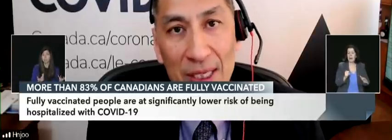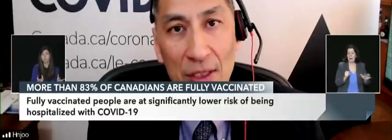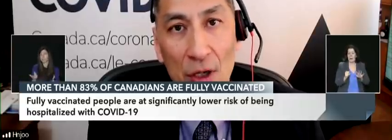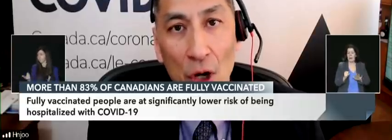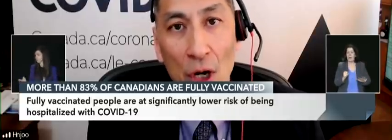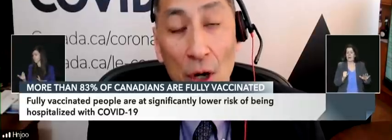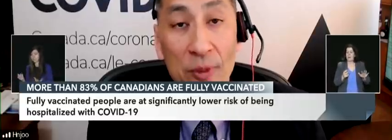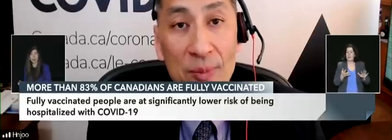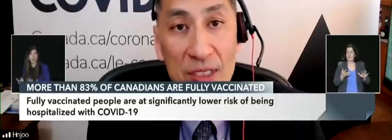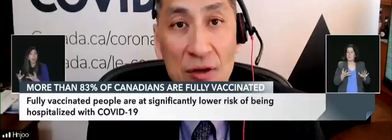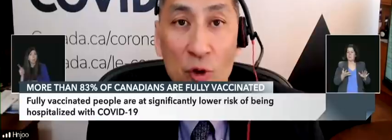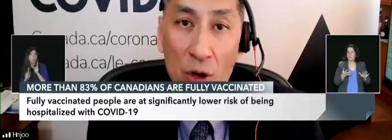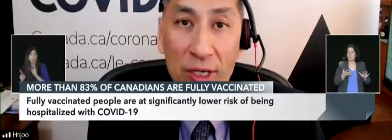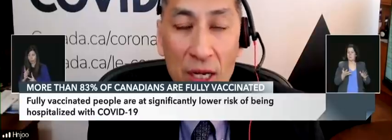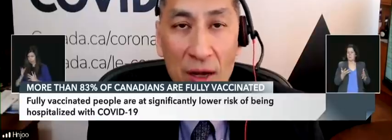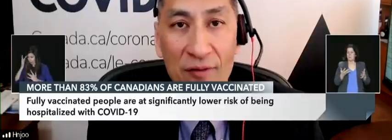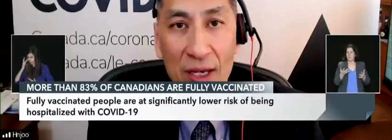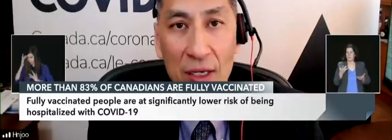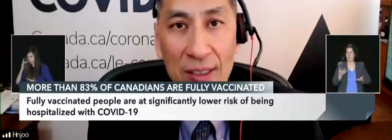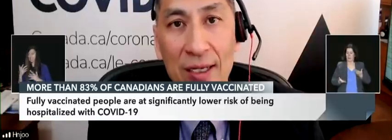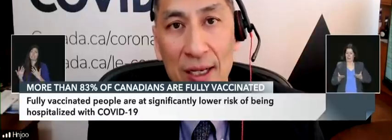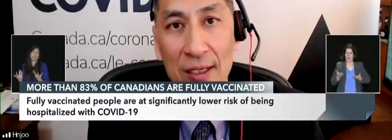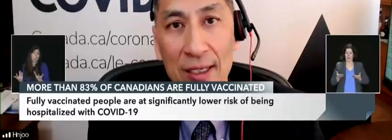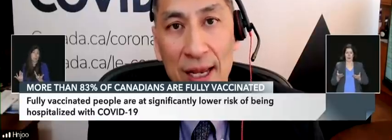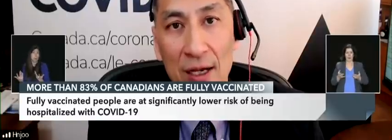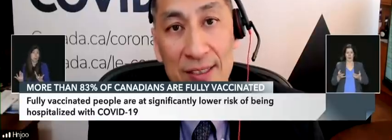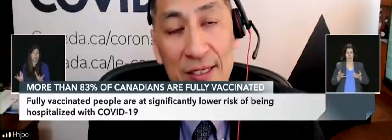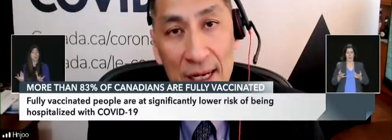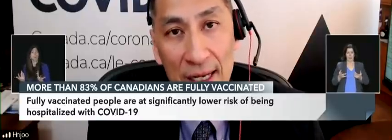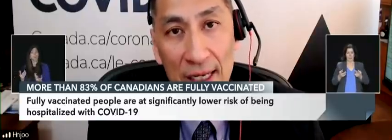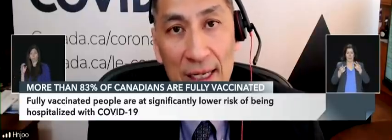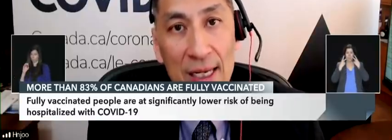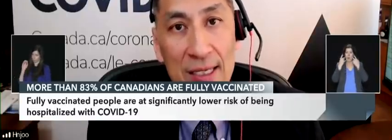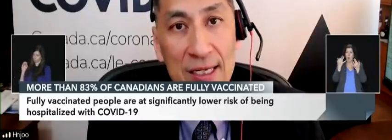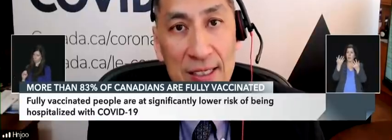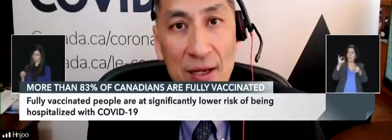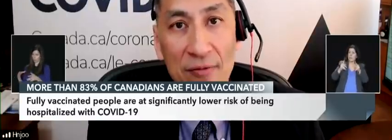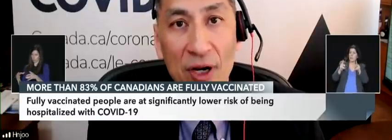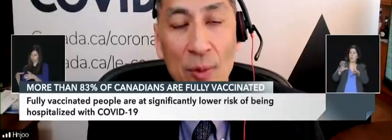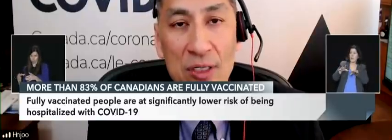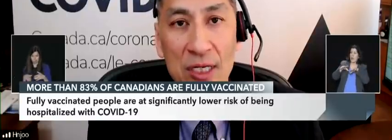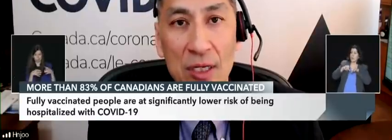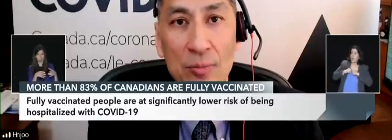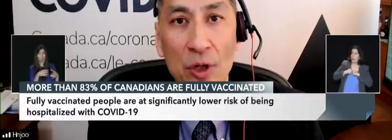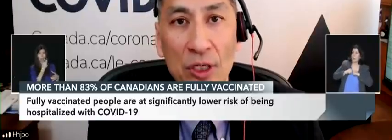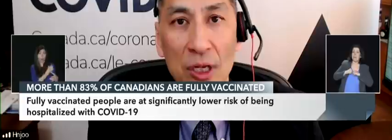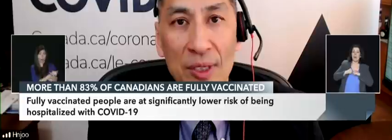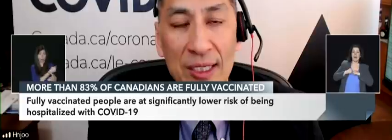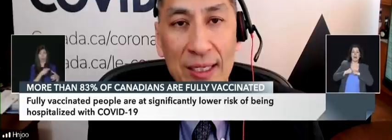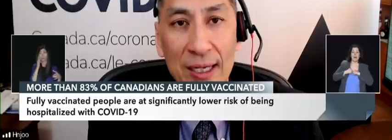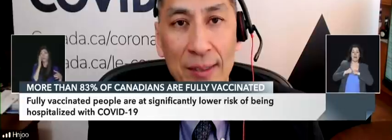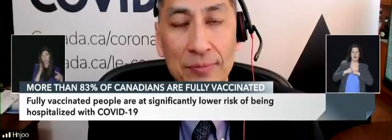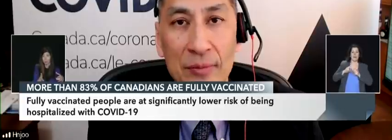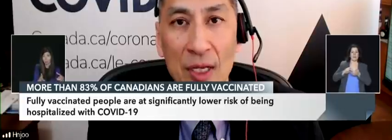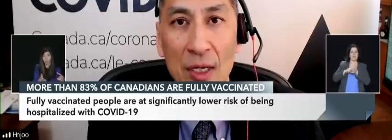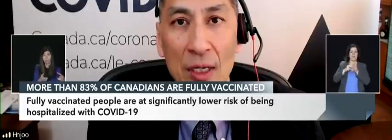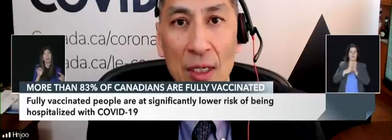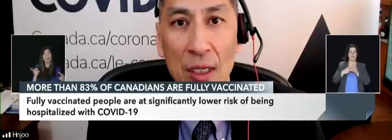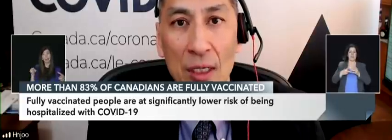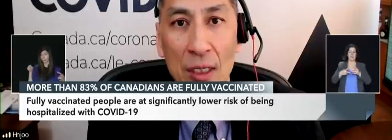C'est peut-être optimiste de voir qu'avec un déclin des cas signalés, si c'est vraiment une bonne, comme on dit,